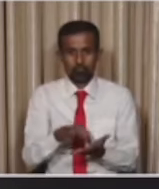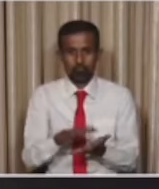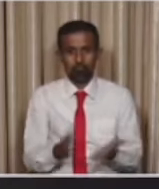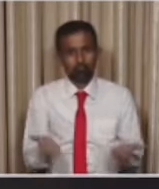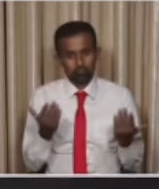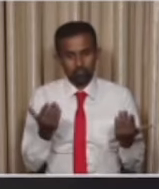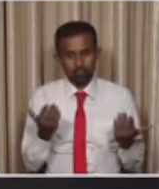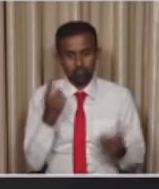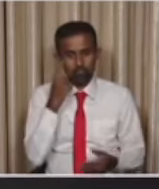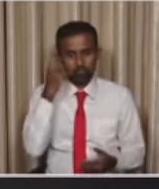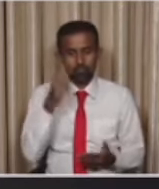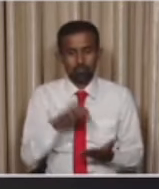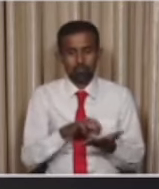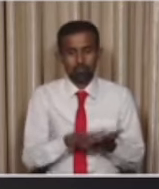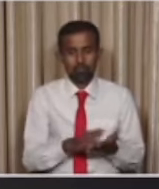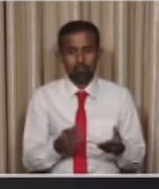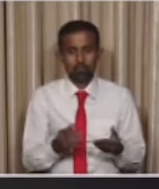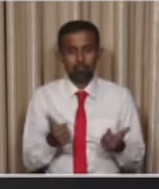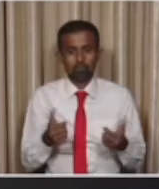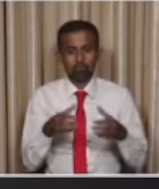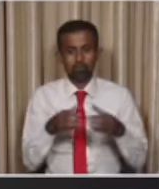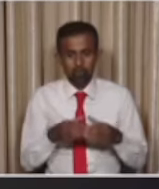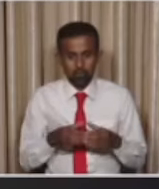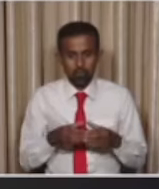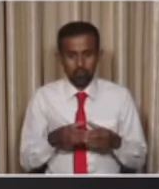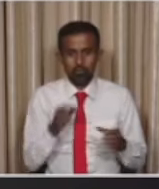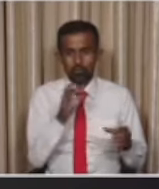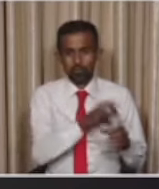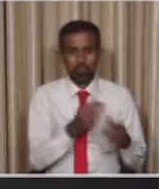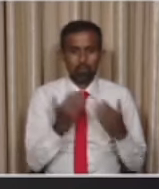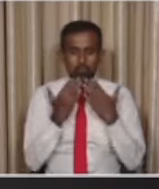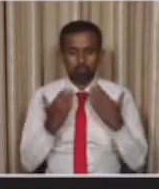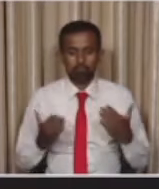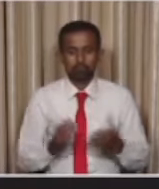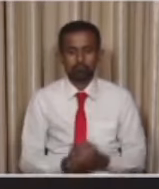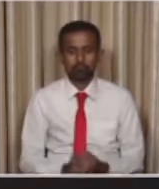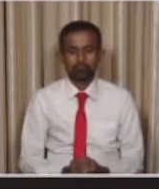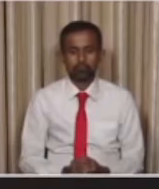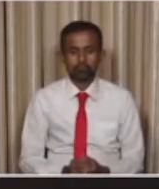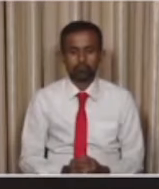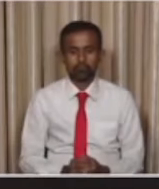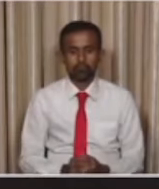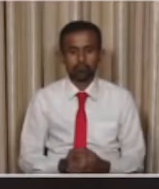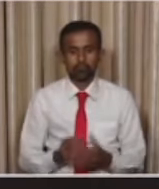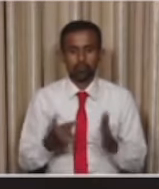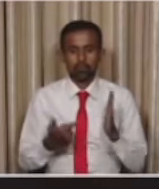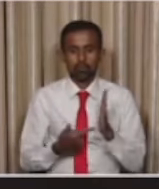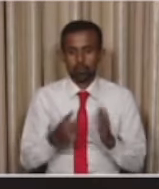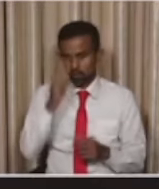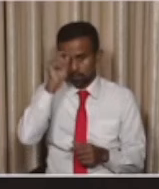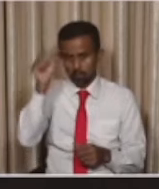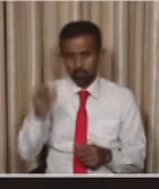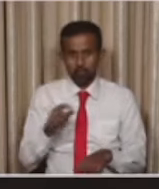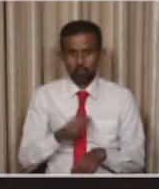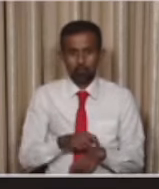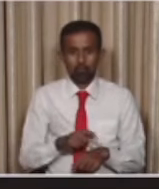ගන්න, බුද්ධිමත් තීන්දුවක් ලබාගෙන හොඳ කණ්ඩායමක් ඉන්න පාලකයෙක් පත් කරගන්න. භූමි ස්තුති. භූමි ස්තුති. ගරු තුසාර ඉන්දුනිල් අමරසේන මැතිතුමා,